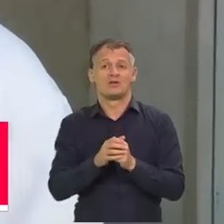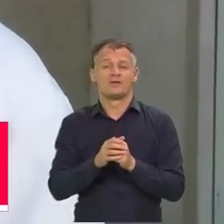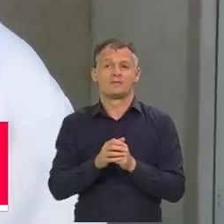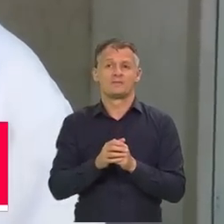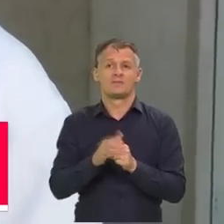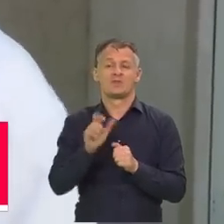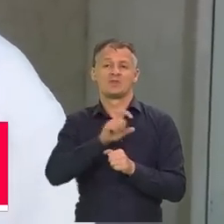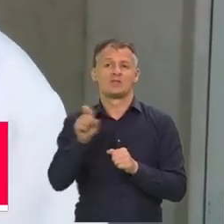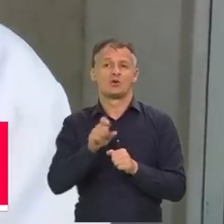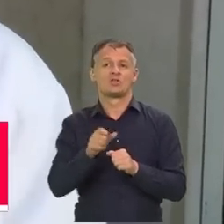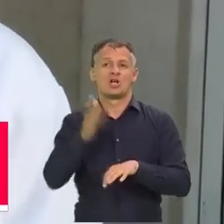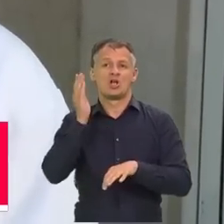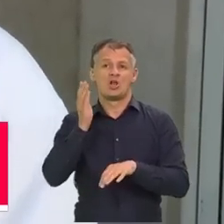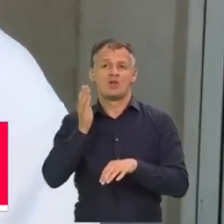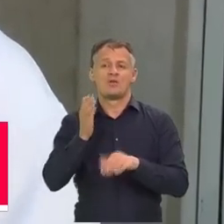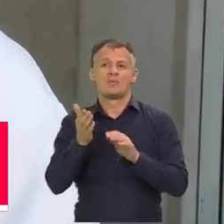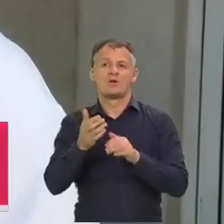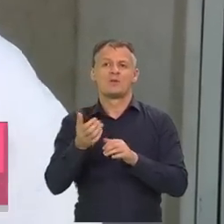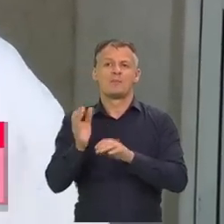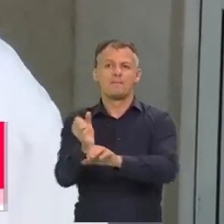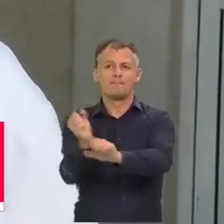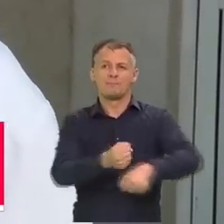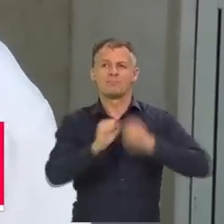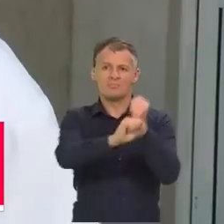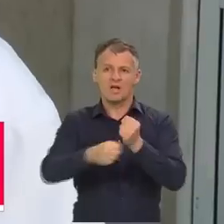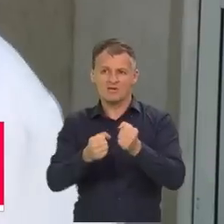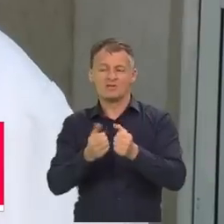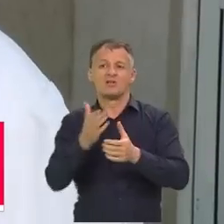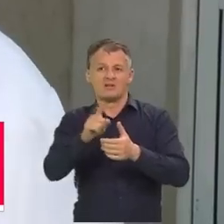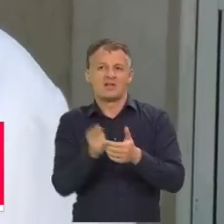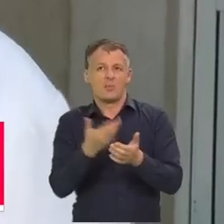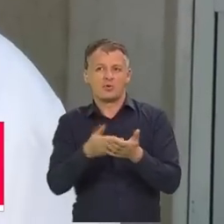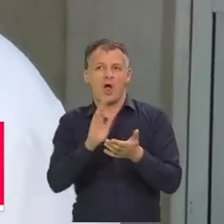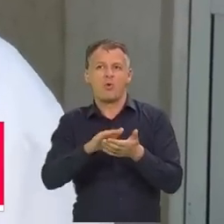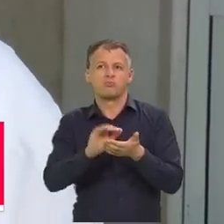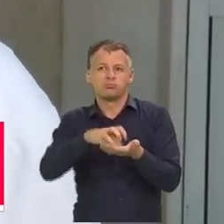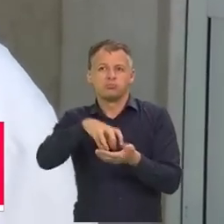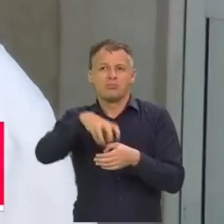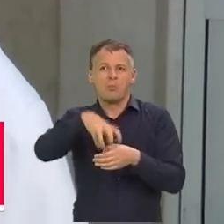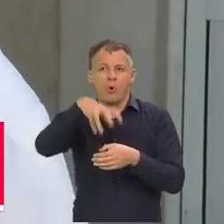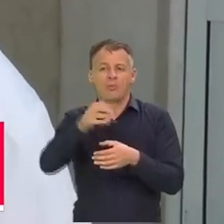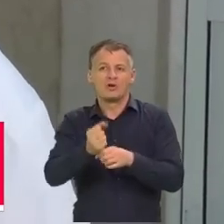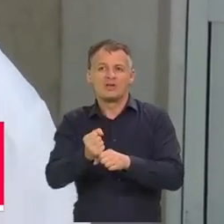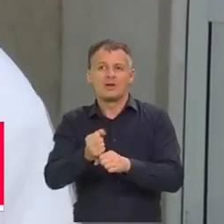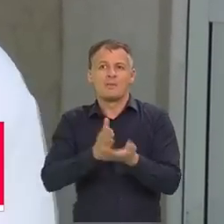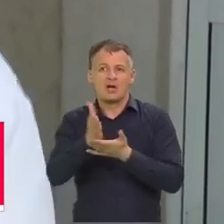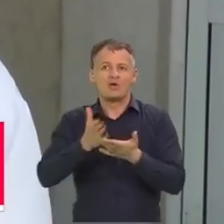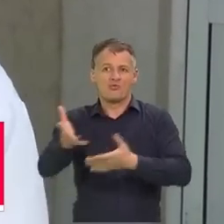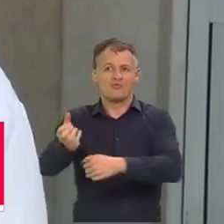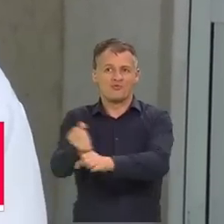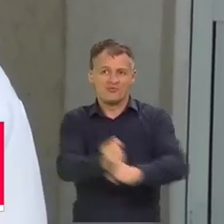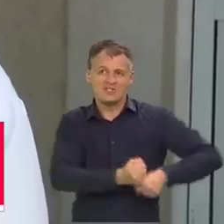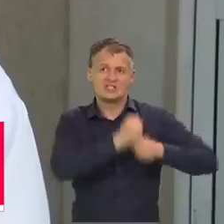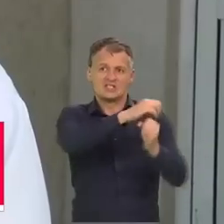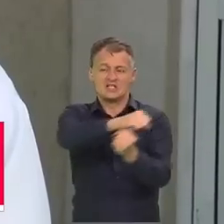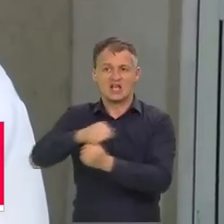din cauza bătăturilor, sau mai au câte o bubiță care este de pe apă, ei tot timpul vâslind, apa la noi este așa cum